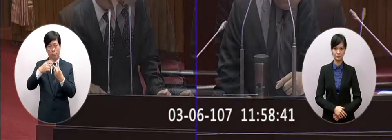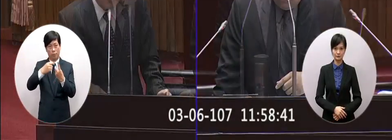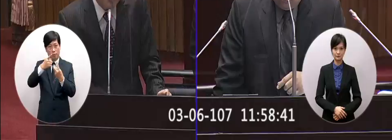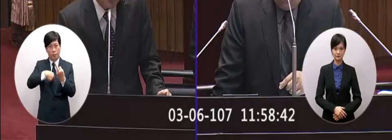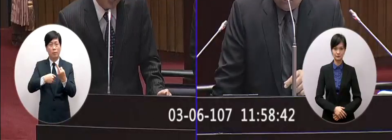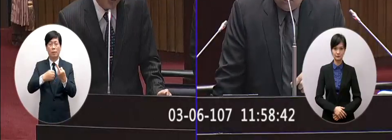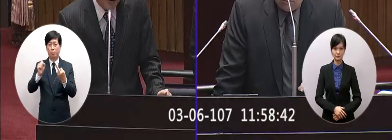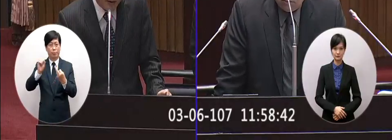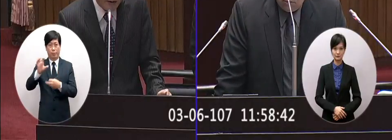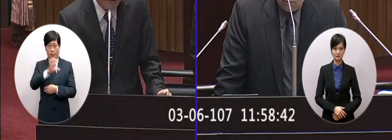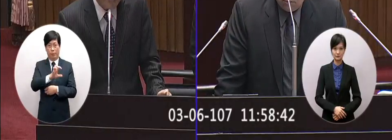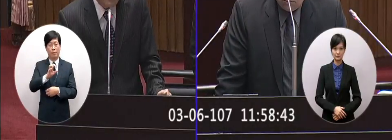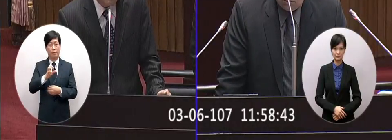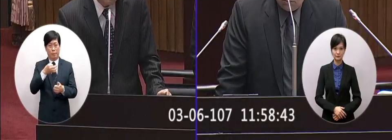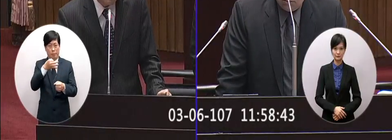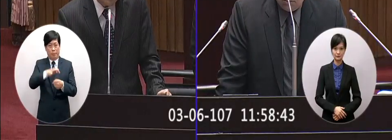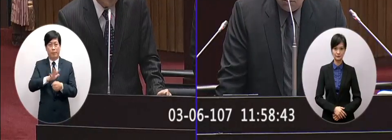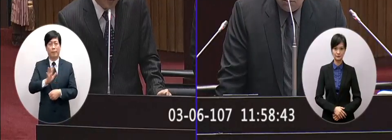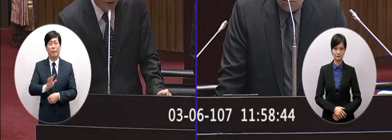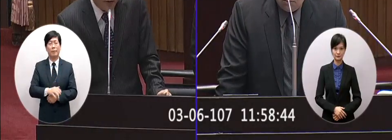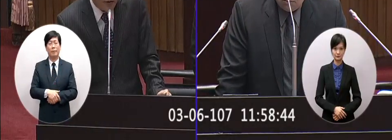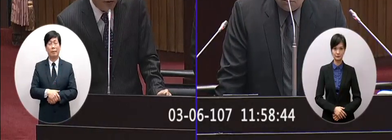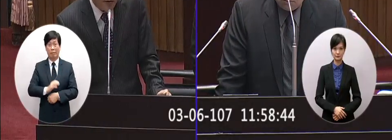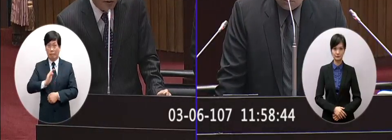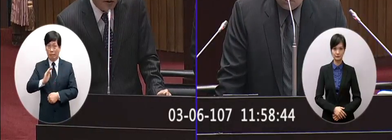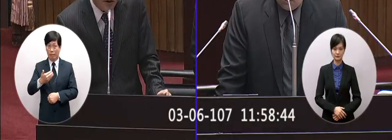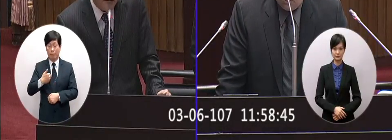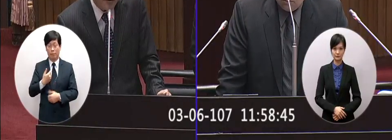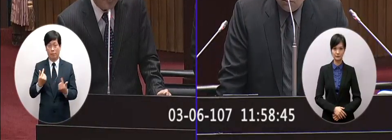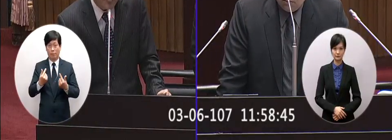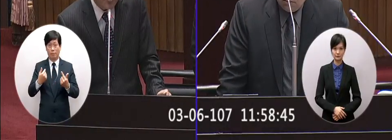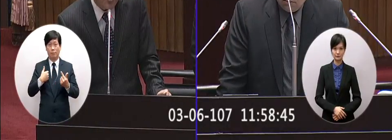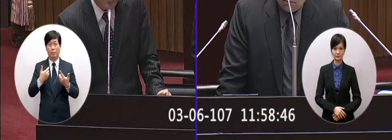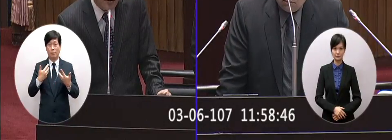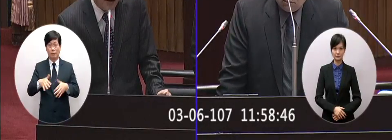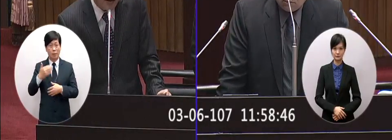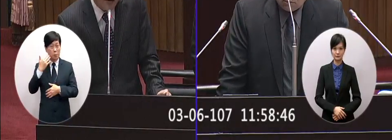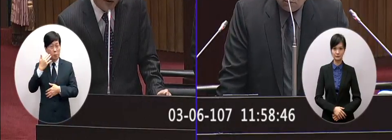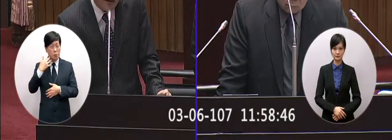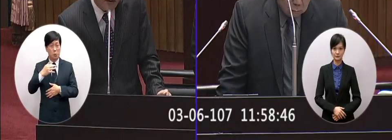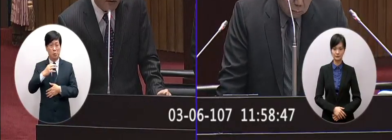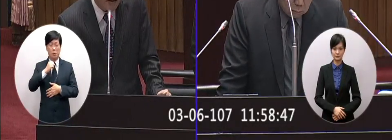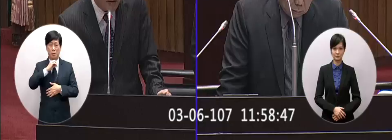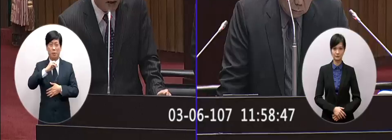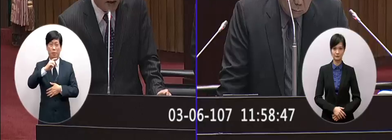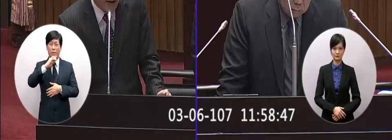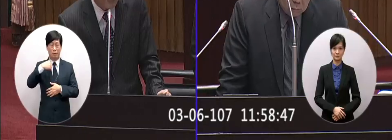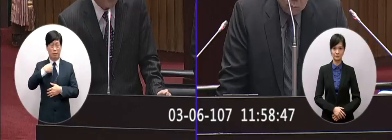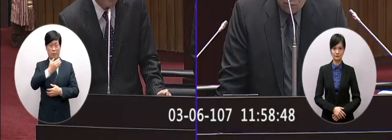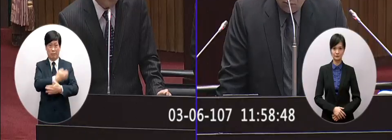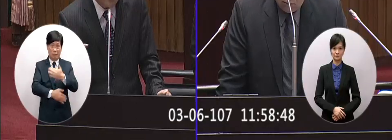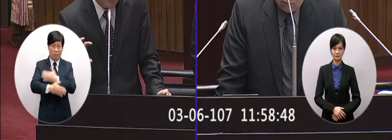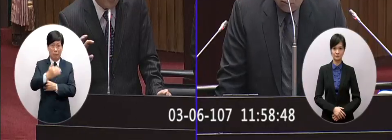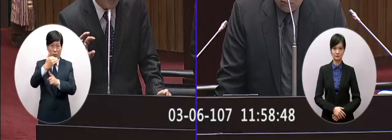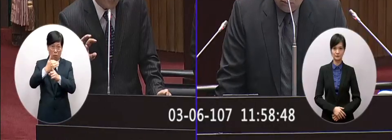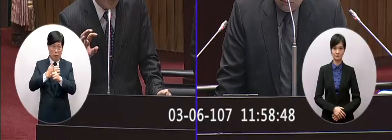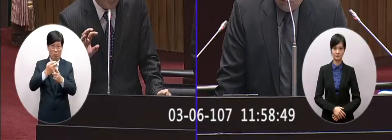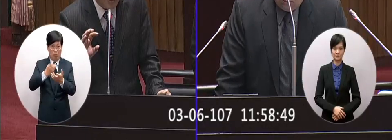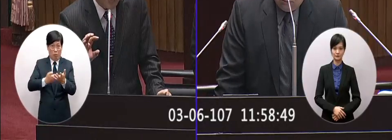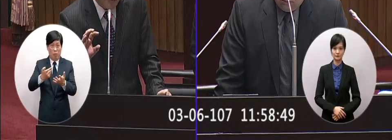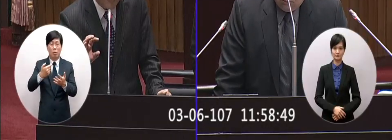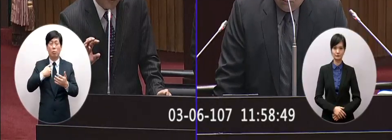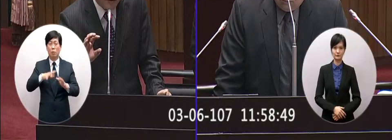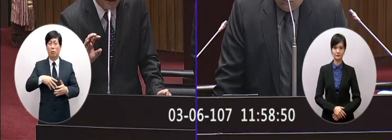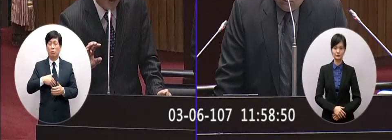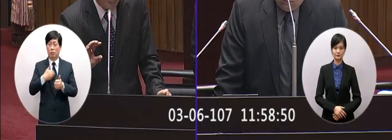那以不重复补助为原则。好，但是对于就是说 CMS 5度以上那有相关身心障碍的，我们现在长